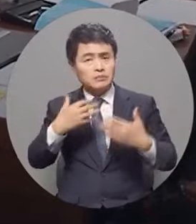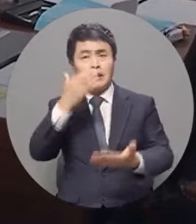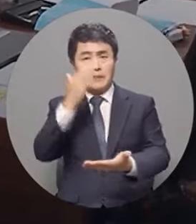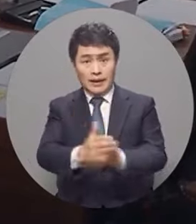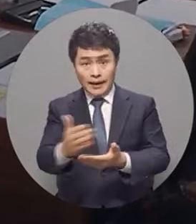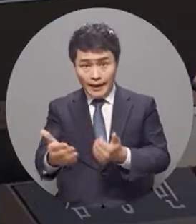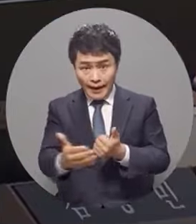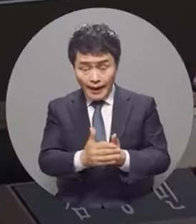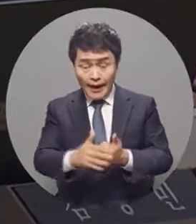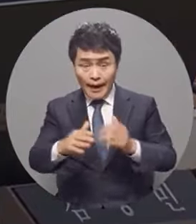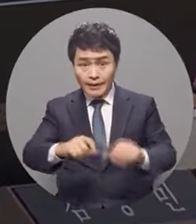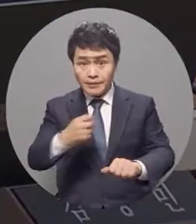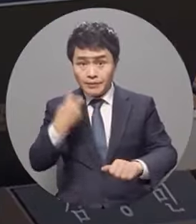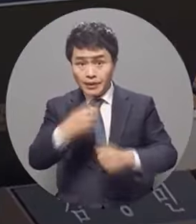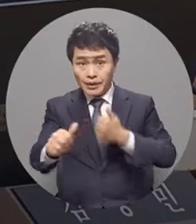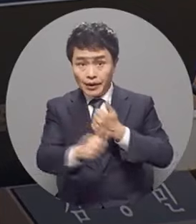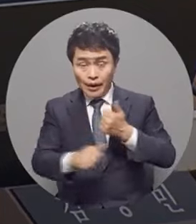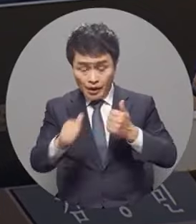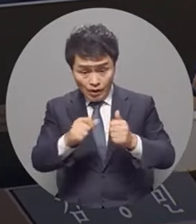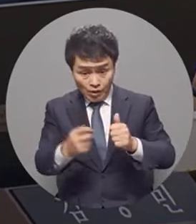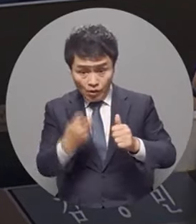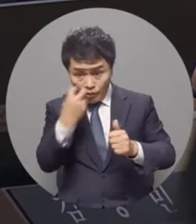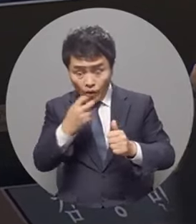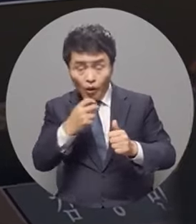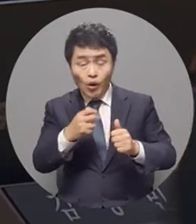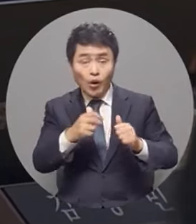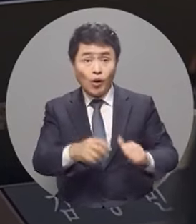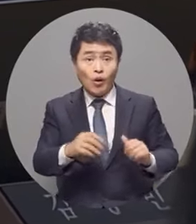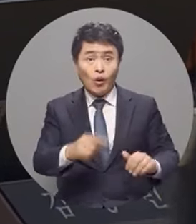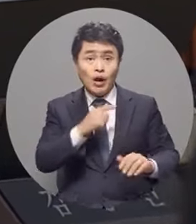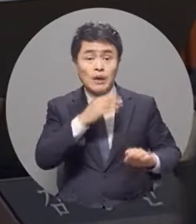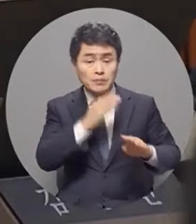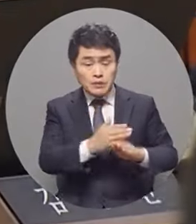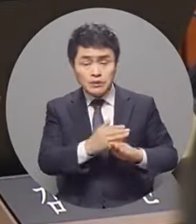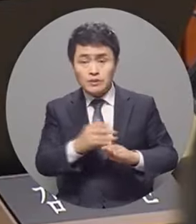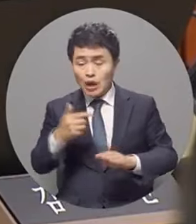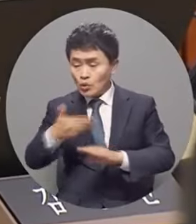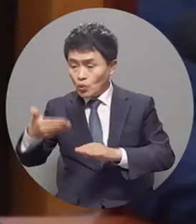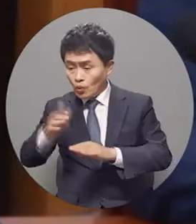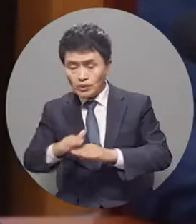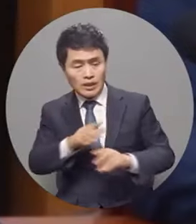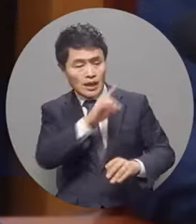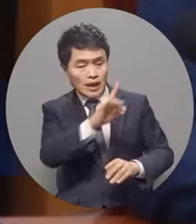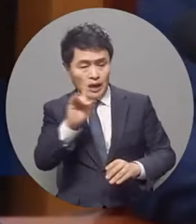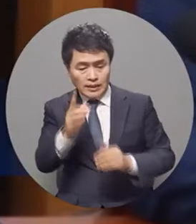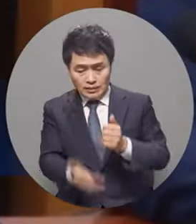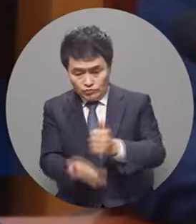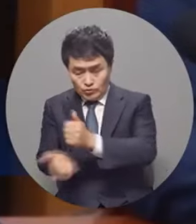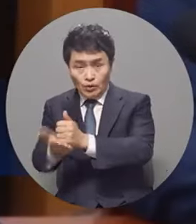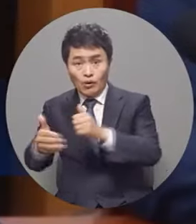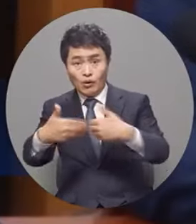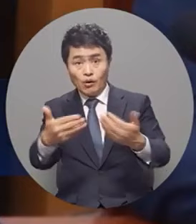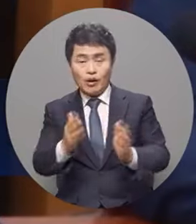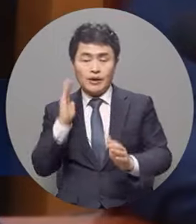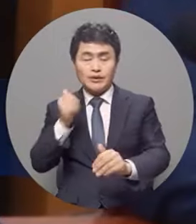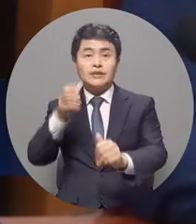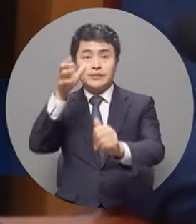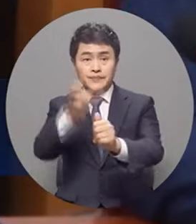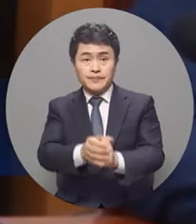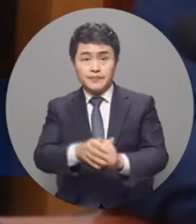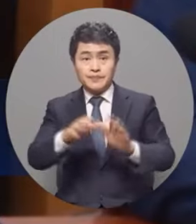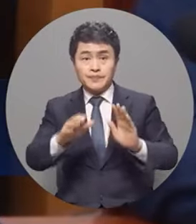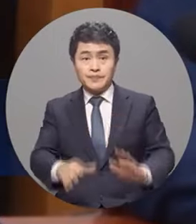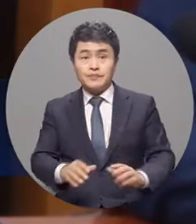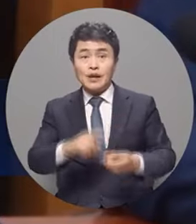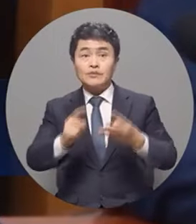민주당과 조국혁신당이 한 명씩 추천해 대통령이 임명하도록 했습니다. 윤석열 대통령이 팀장으로 참여했던 그